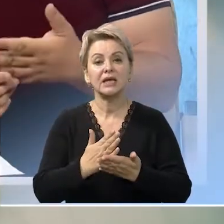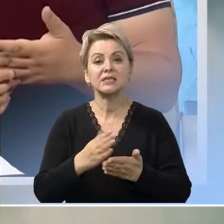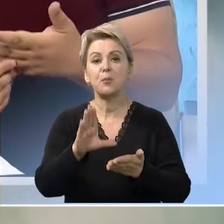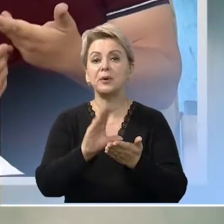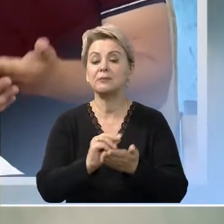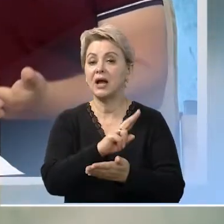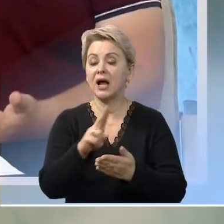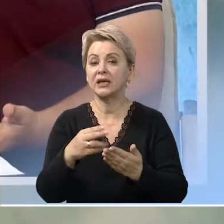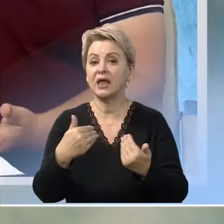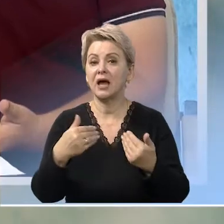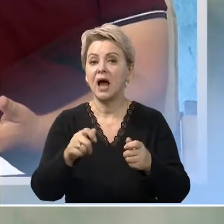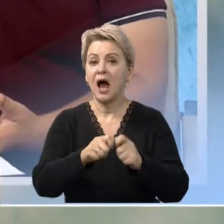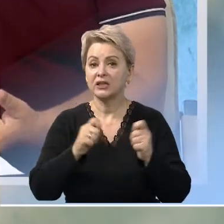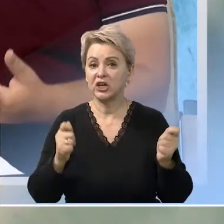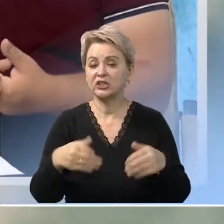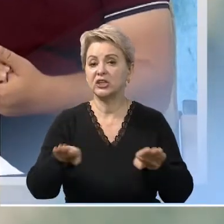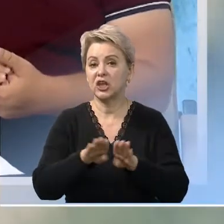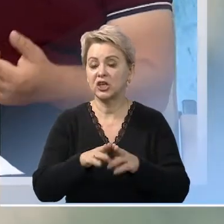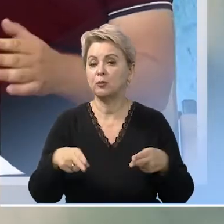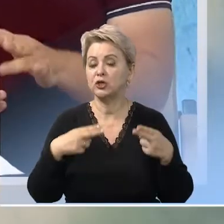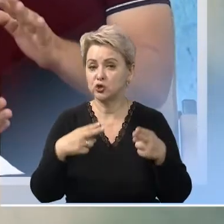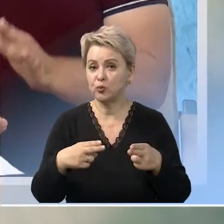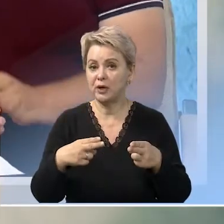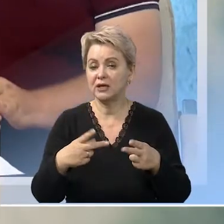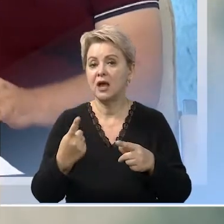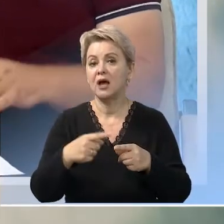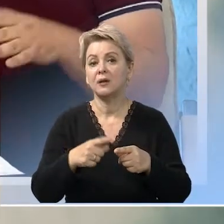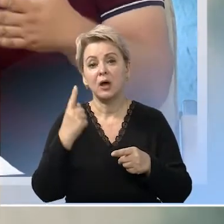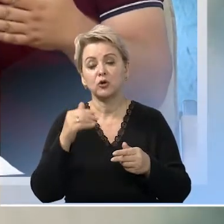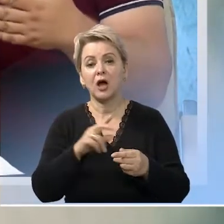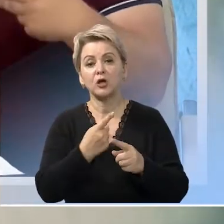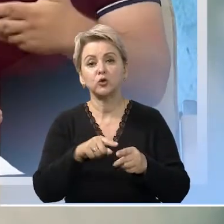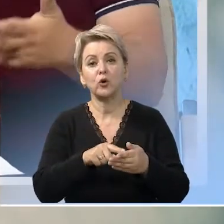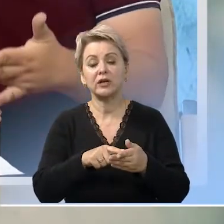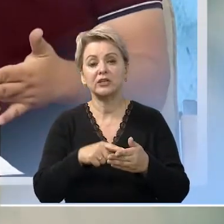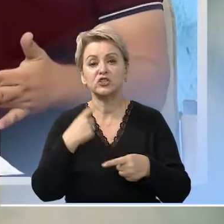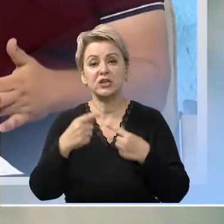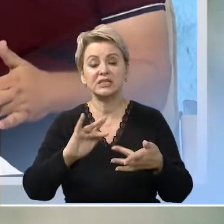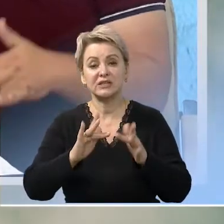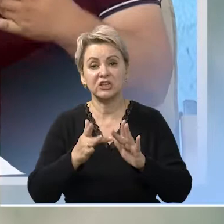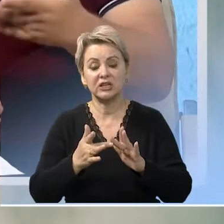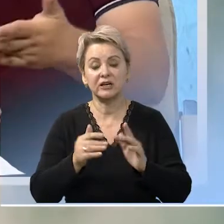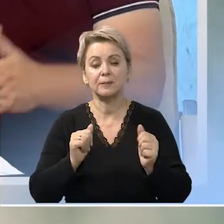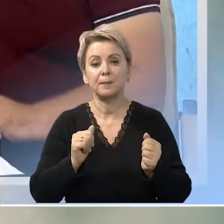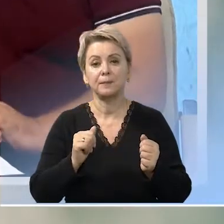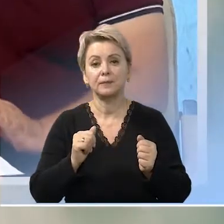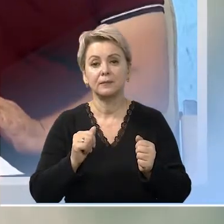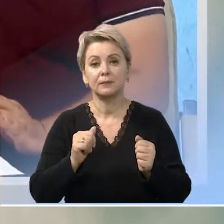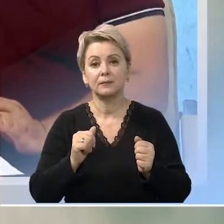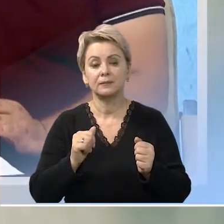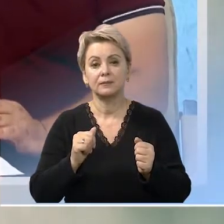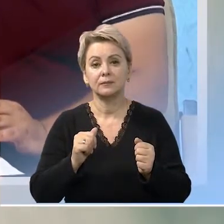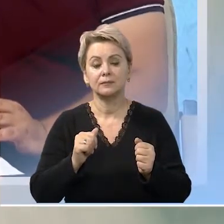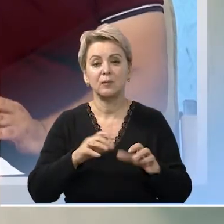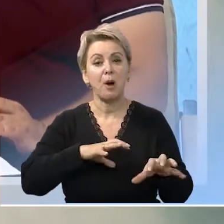Есть примеры каких-то раскрытых преступлений, да, сейчас вот таких явных, может быть, на ум приходят, которые, ну, в сфере IT-сферы, в IT-сфере, да, так